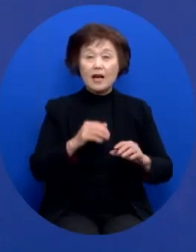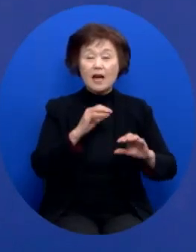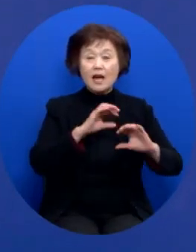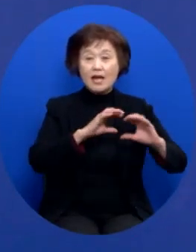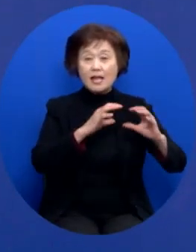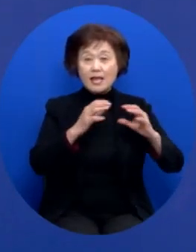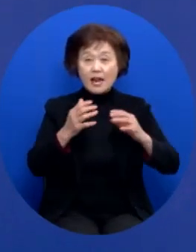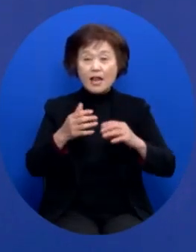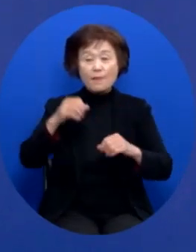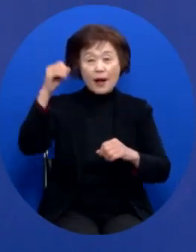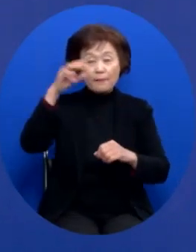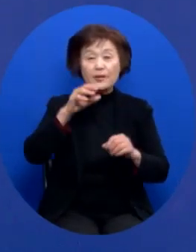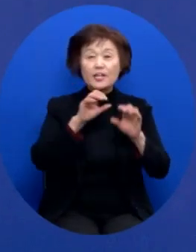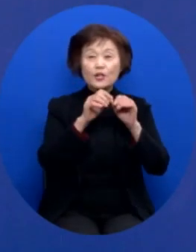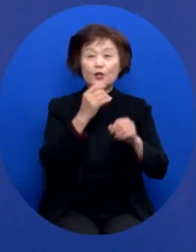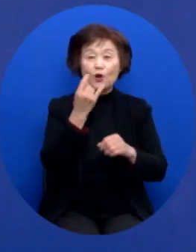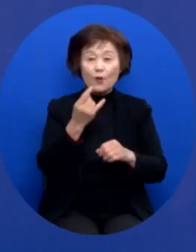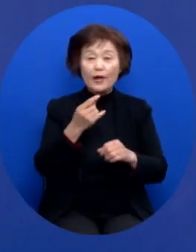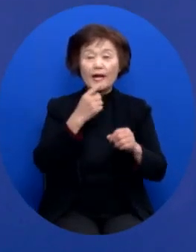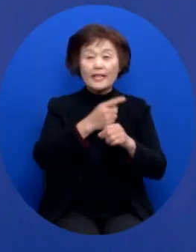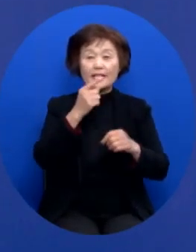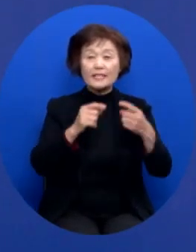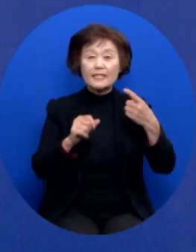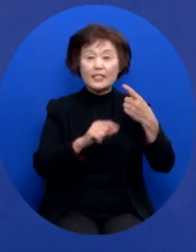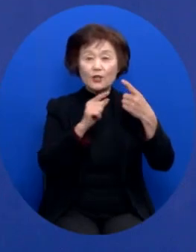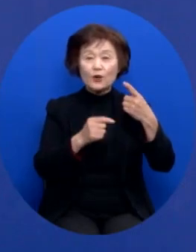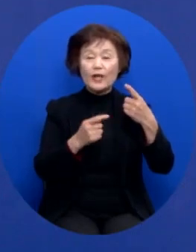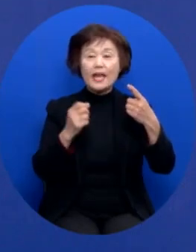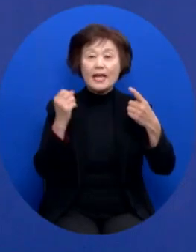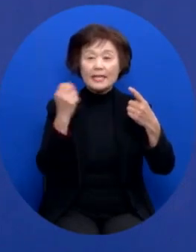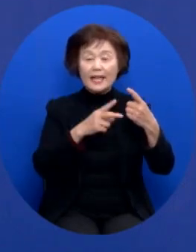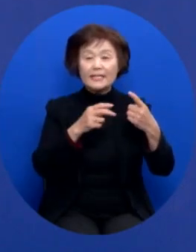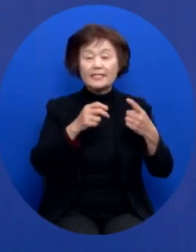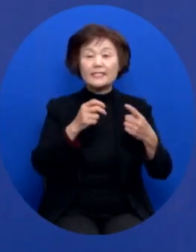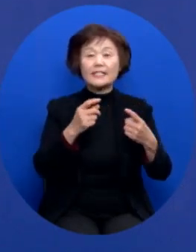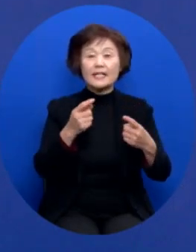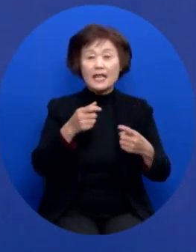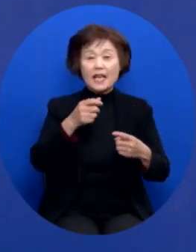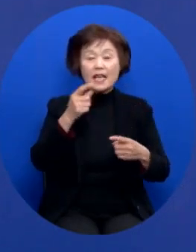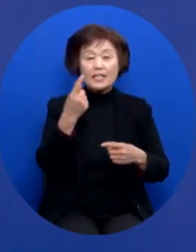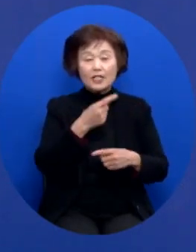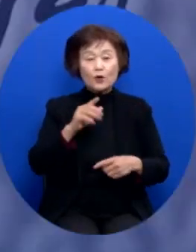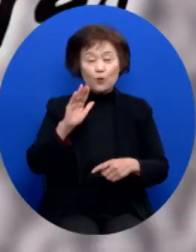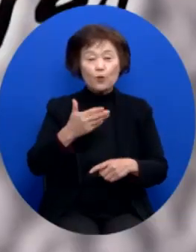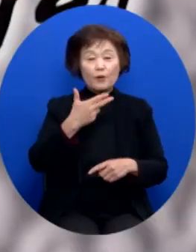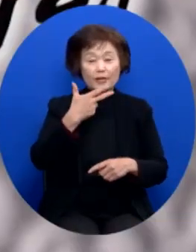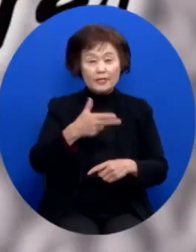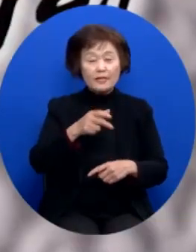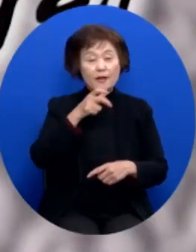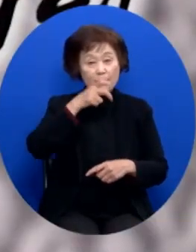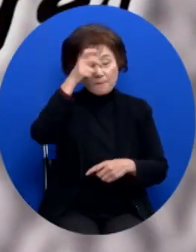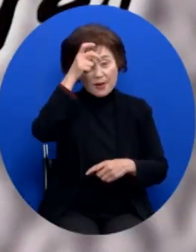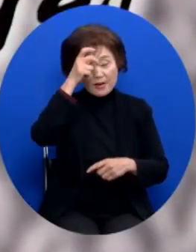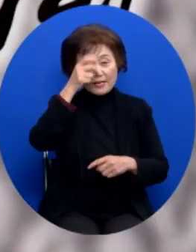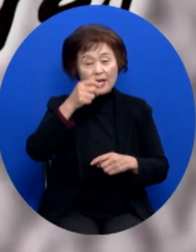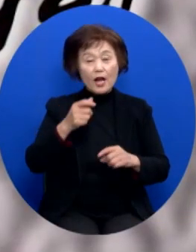열방비선교회가 내년 1월에 2024 어게인 1907 평양 대부흥 집회를 개최합니다.